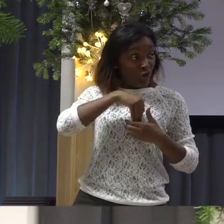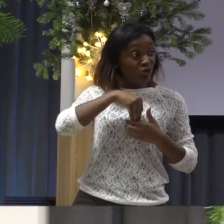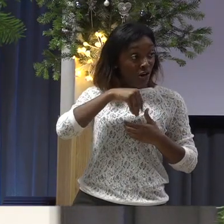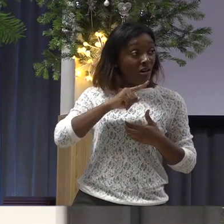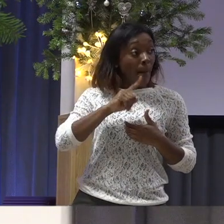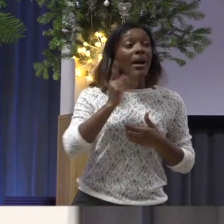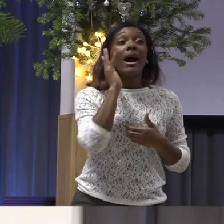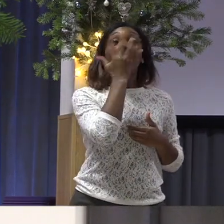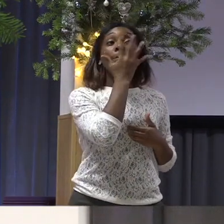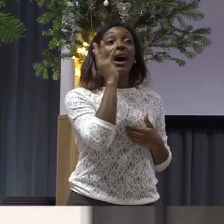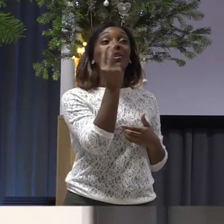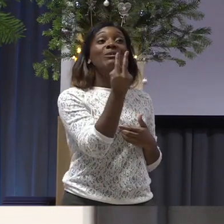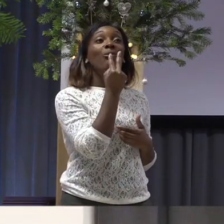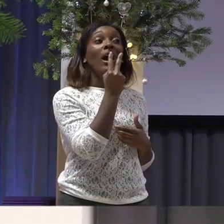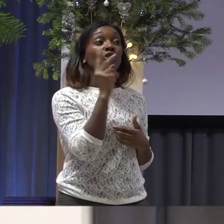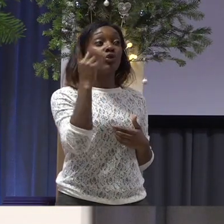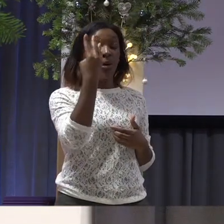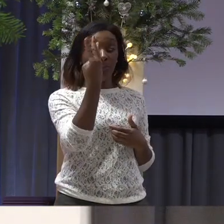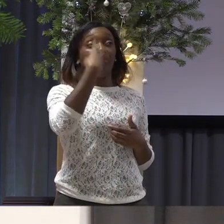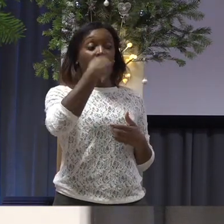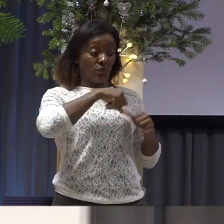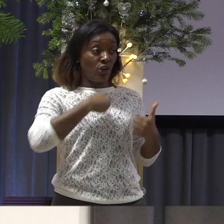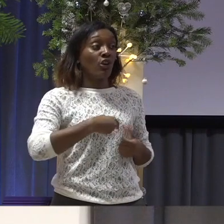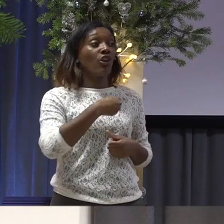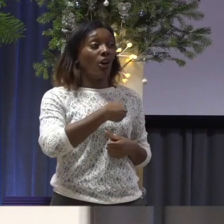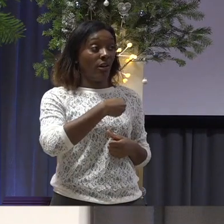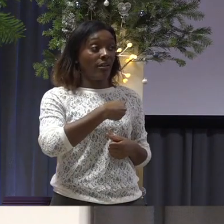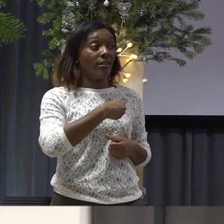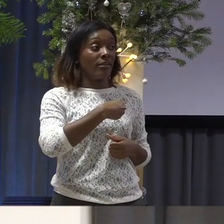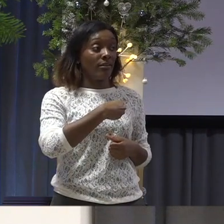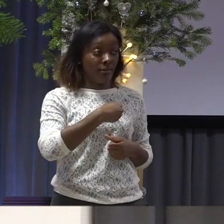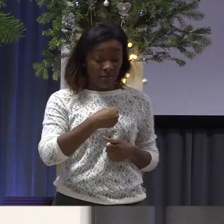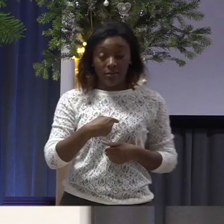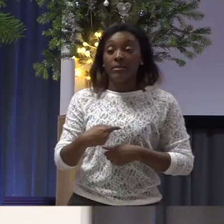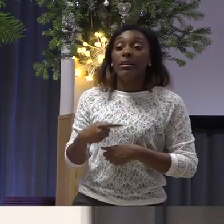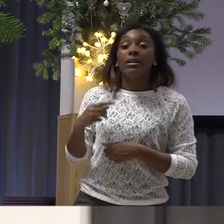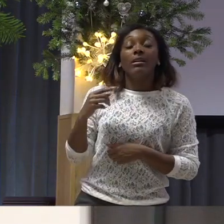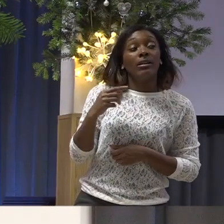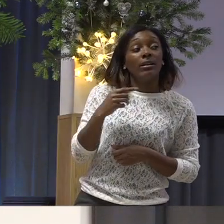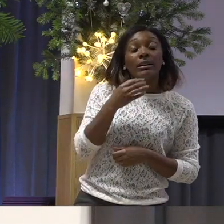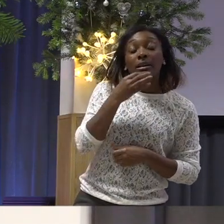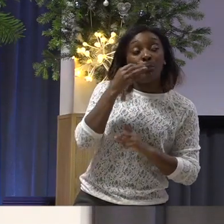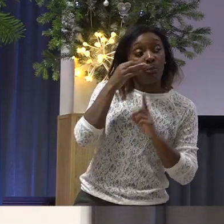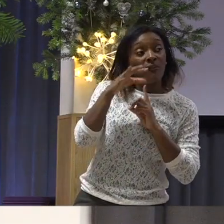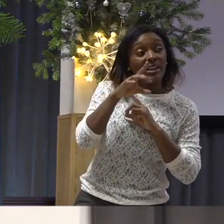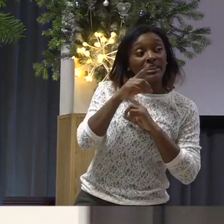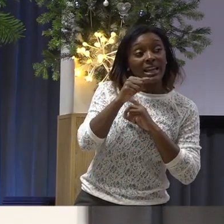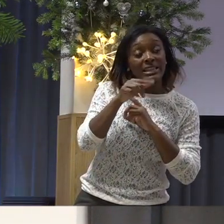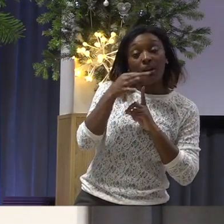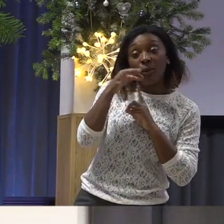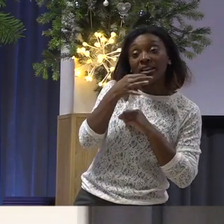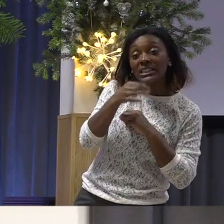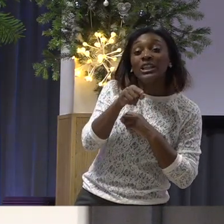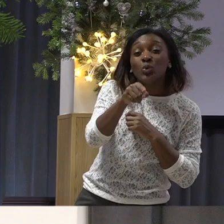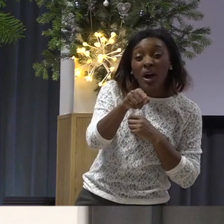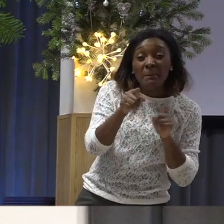les apparences, mais c'est dans le cœur. Tu n'as pas humilié ton cœur. Quoique il y a un temps un